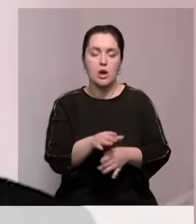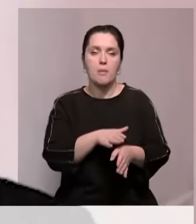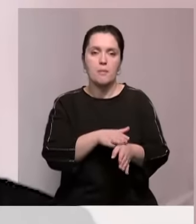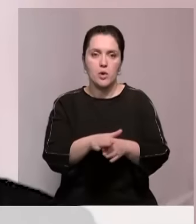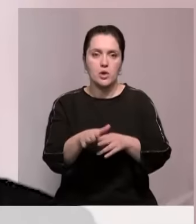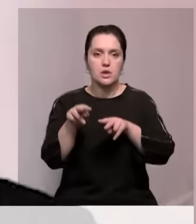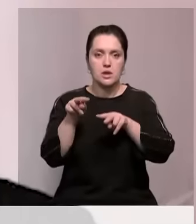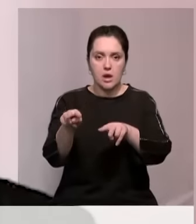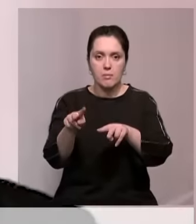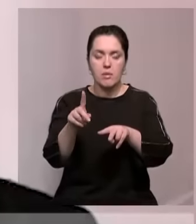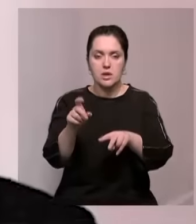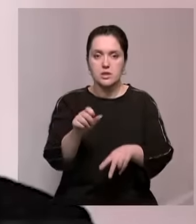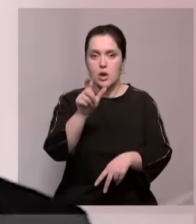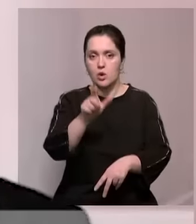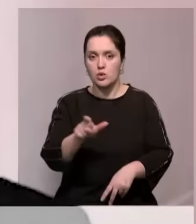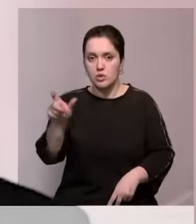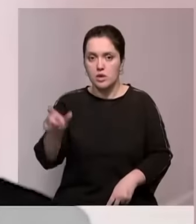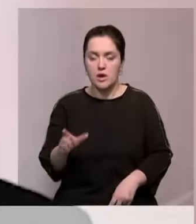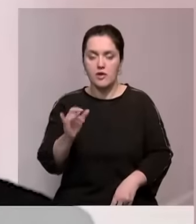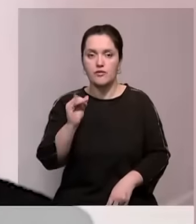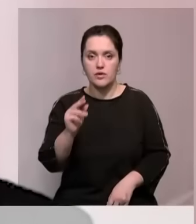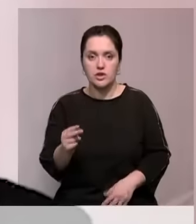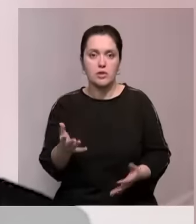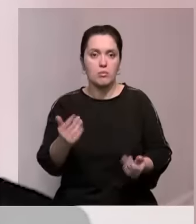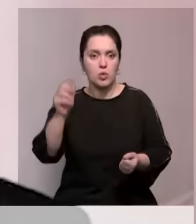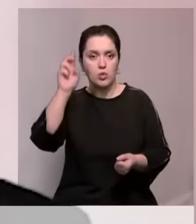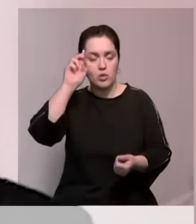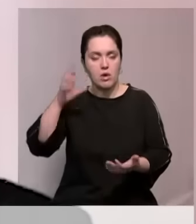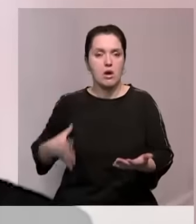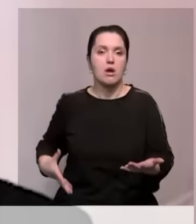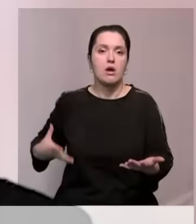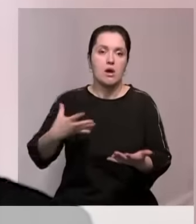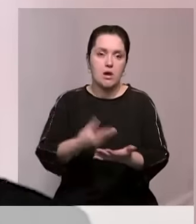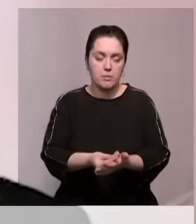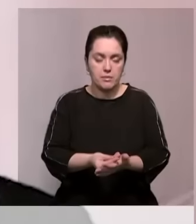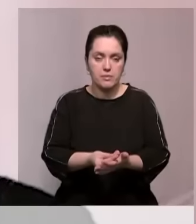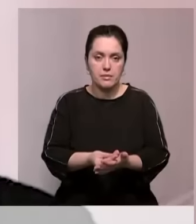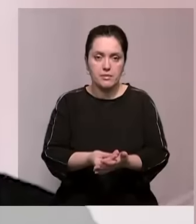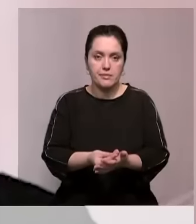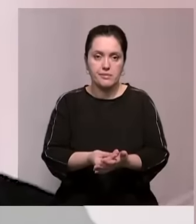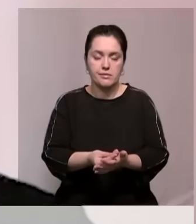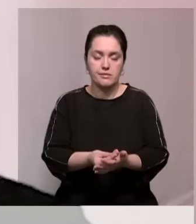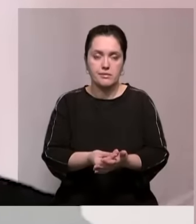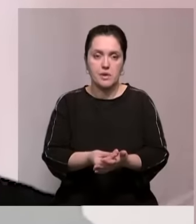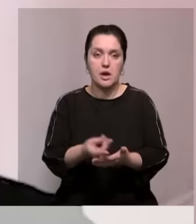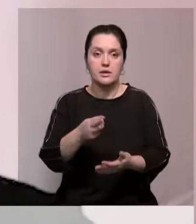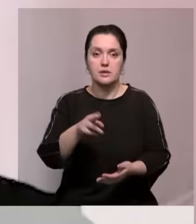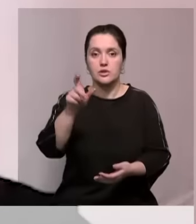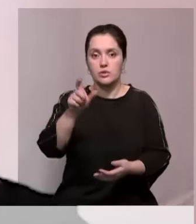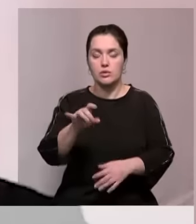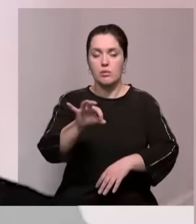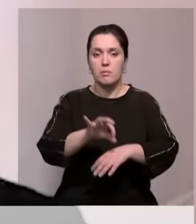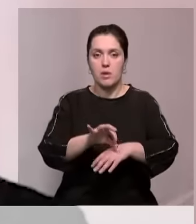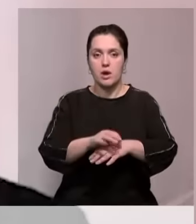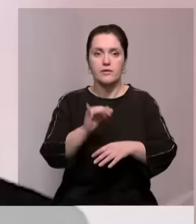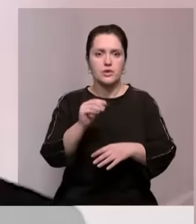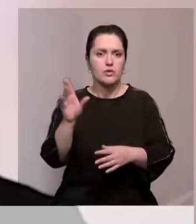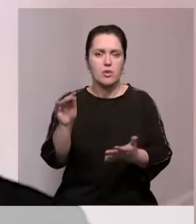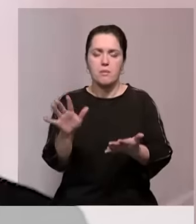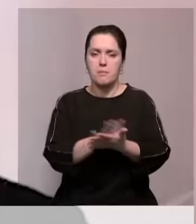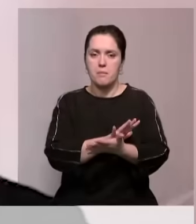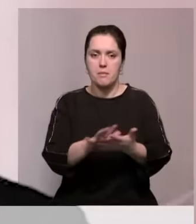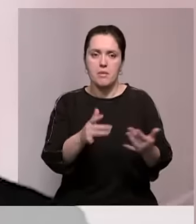динамическое наблюдение за людьми с ВИЧ было взято государством под свою ответственность. То есть для человека с ВИЧ-инфекцией все это